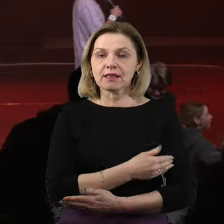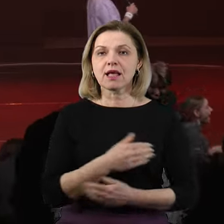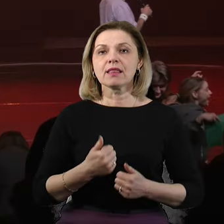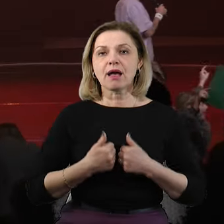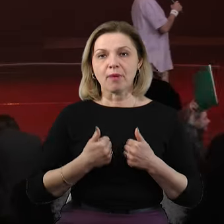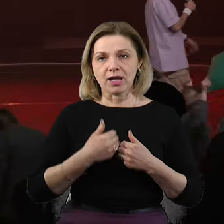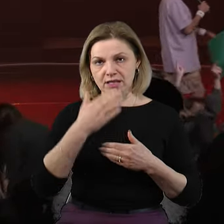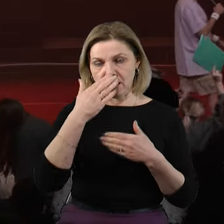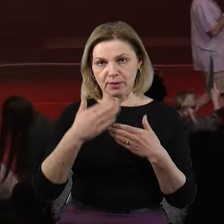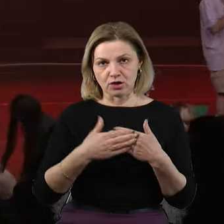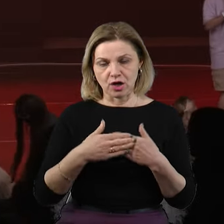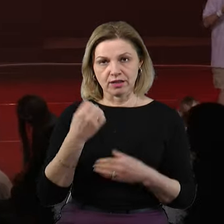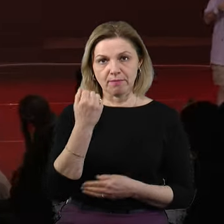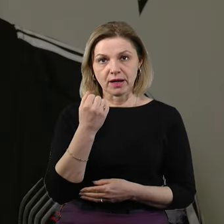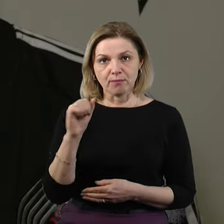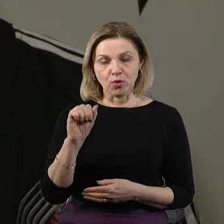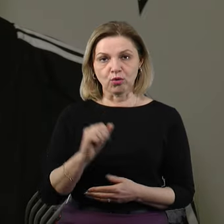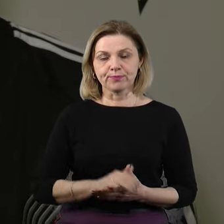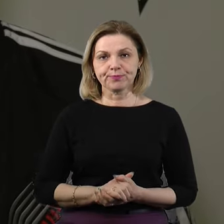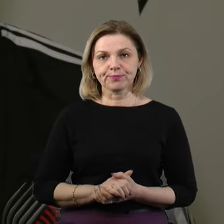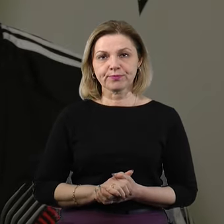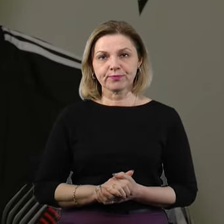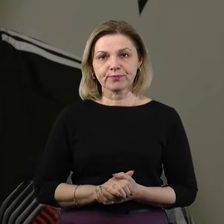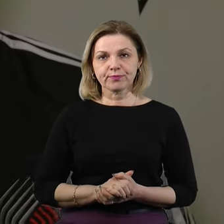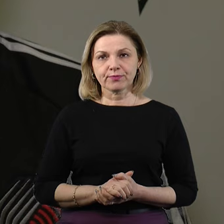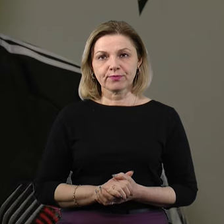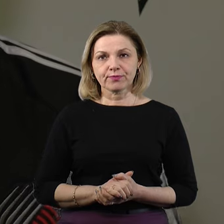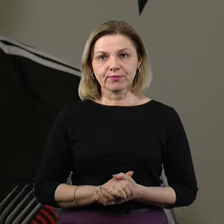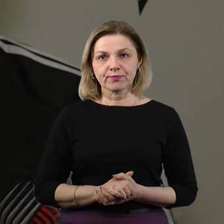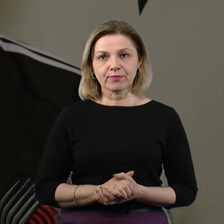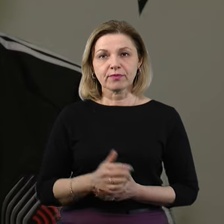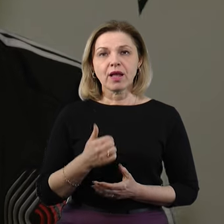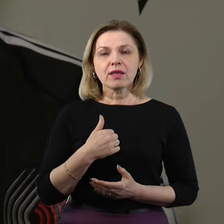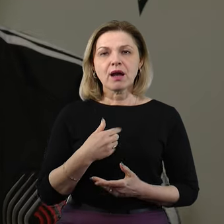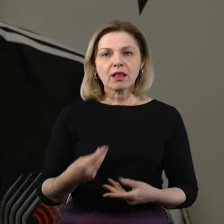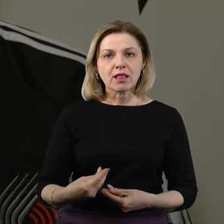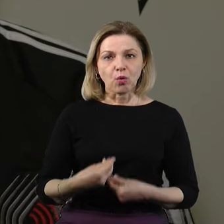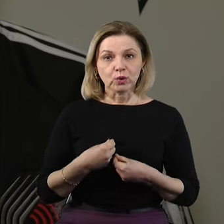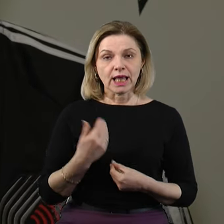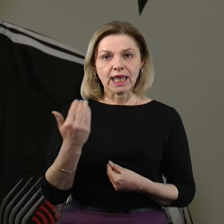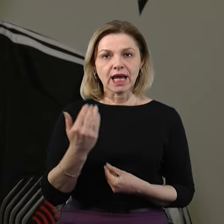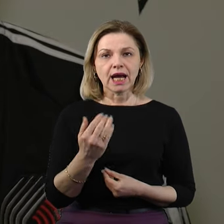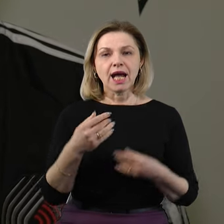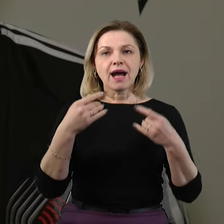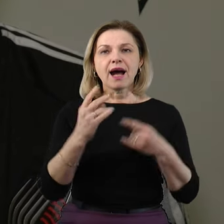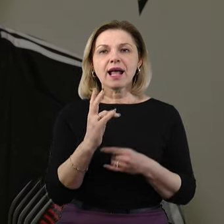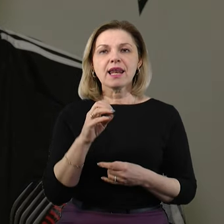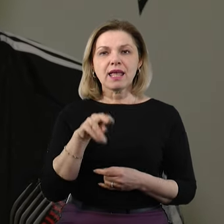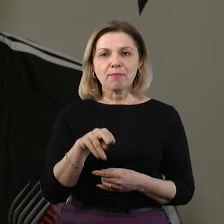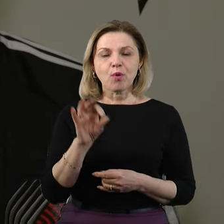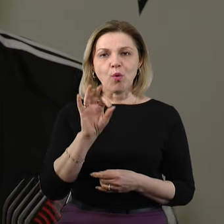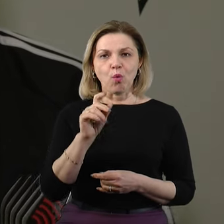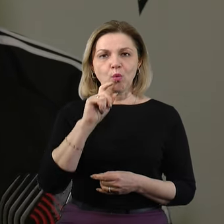наближати перемогу я я дуже сильно тоді надихнувся їх кліпом про українське